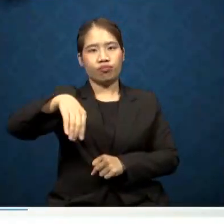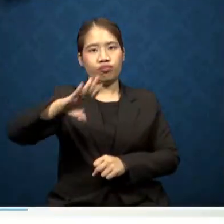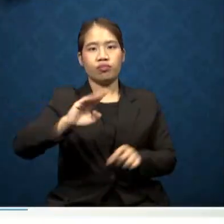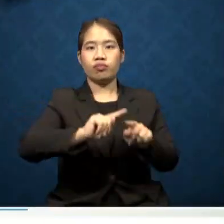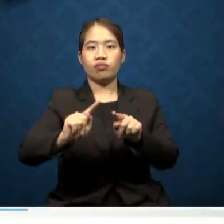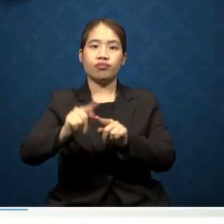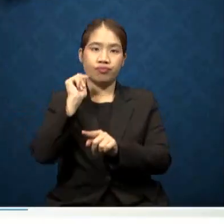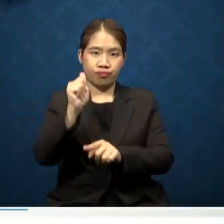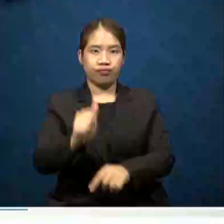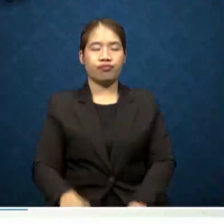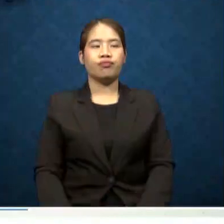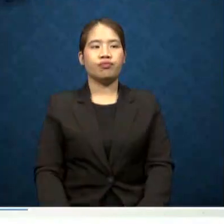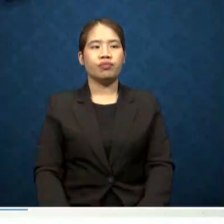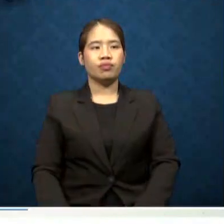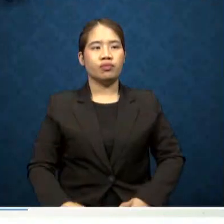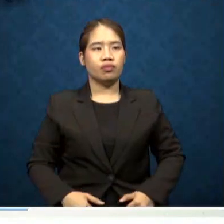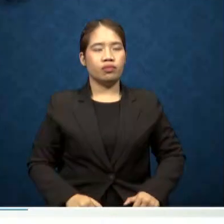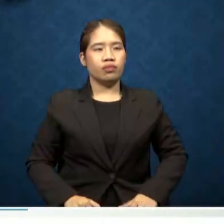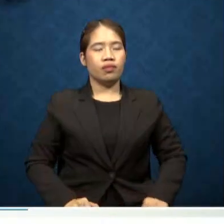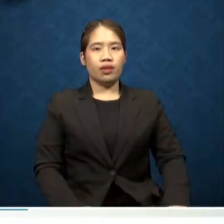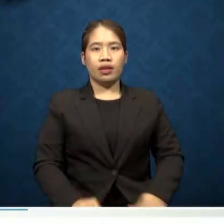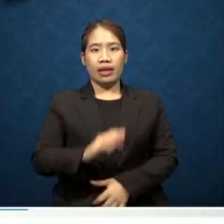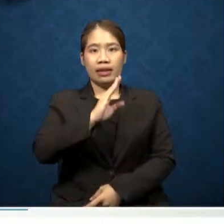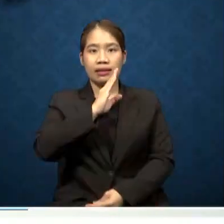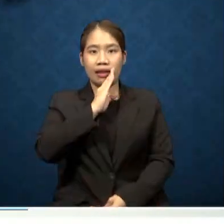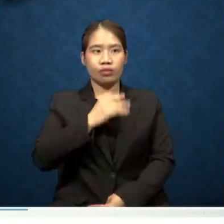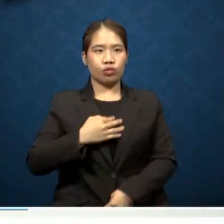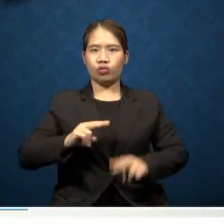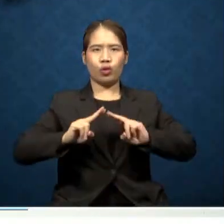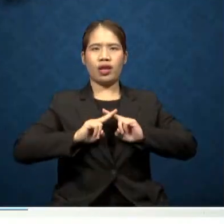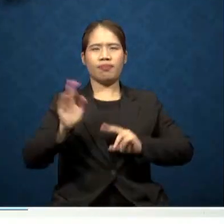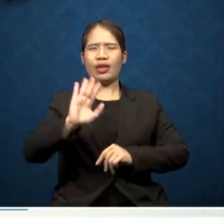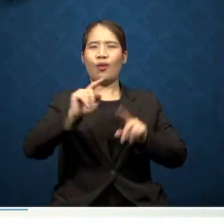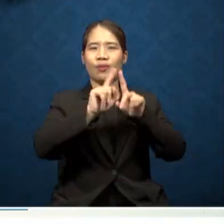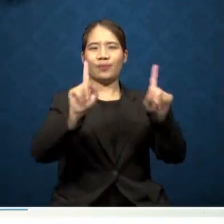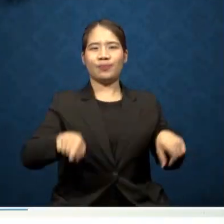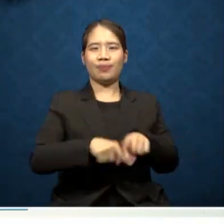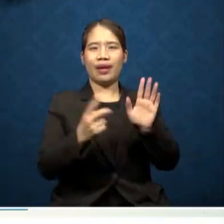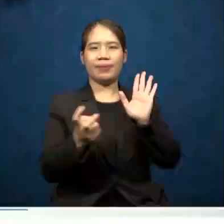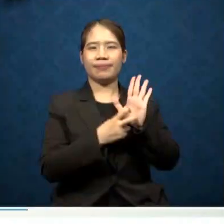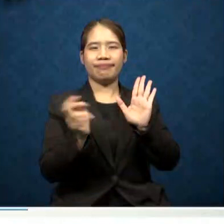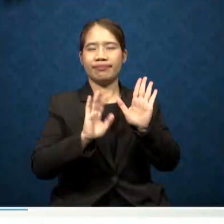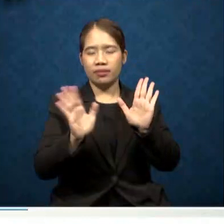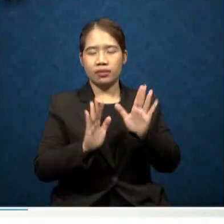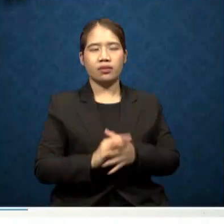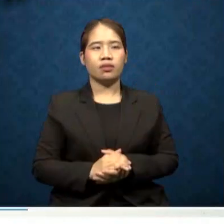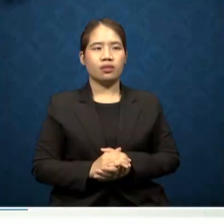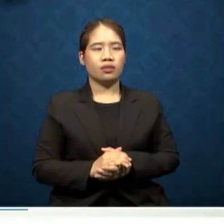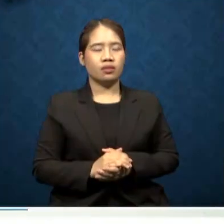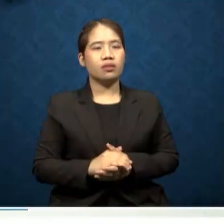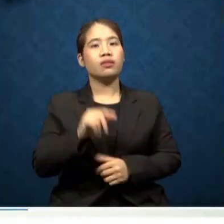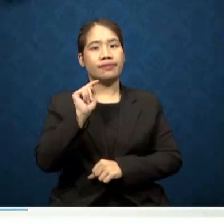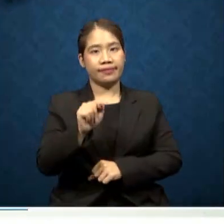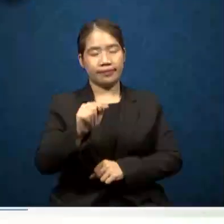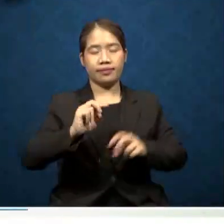บางแห่งได้นะถ้าประกอบการส่วนตัวไม่ต้องใช้หรอกครับอย่างนี้เป็นต้นกราบเรียนท่านประธานครับครับไอ้ตรงนี้เป็น